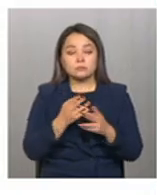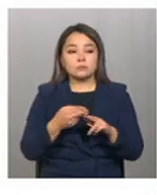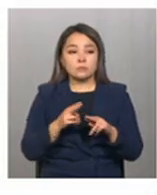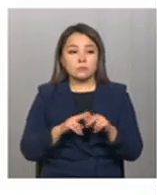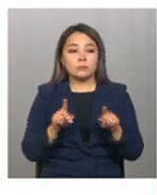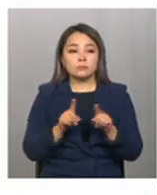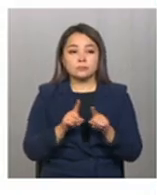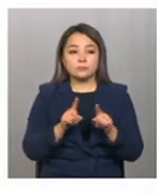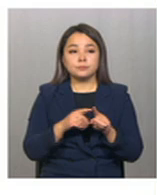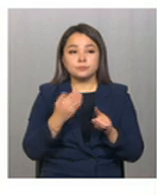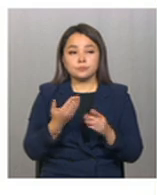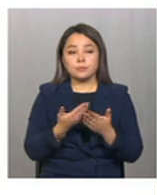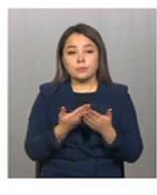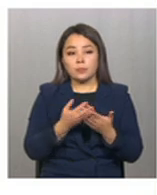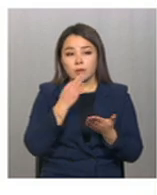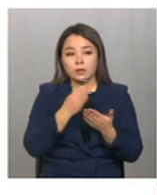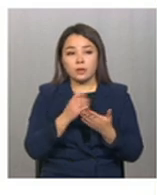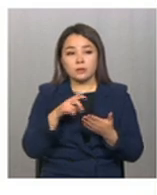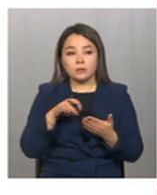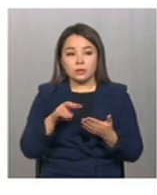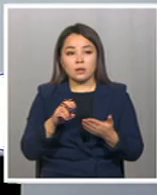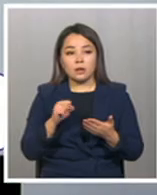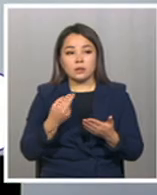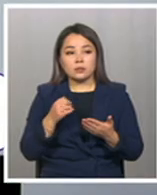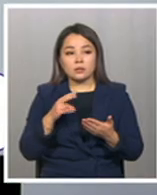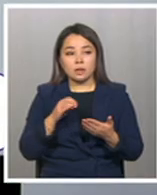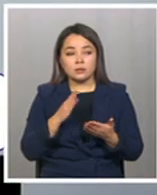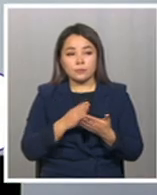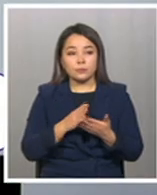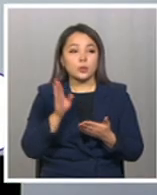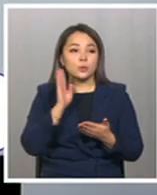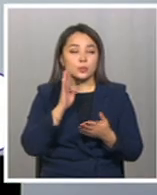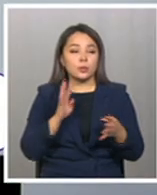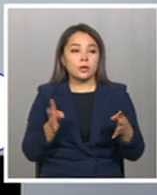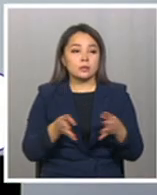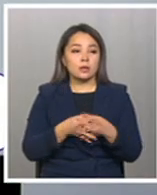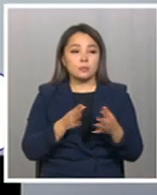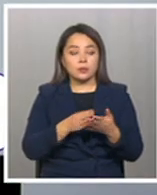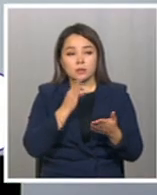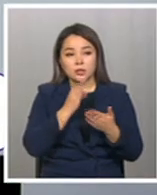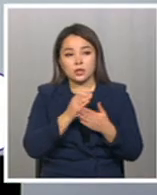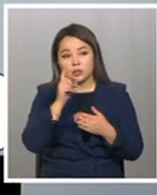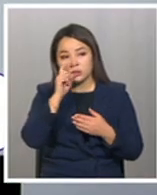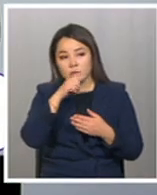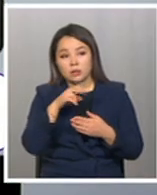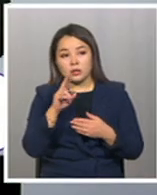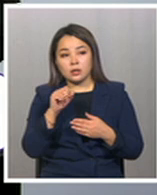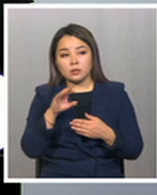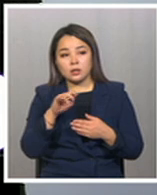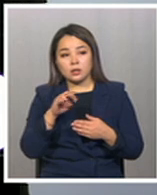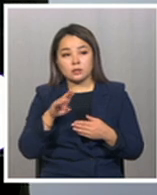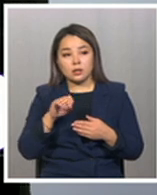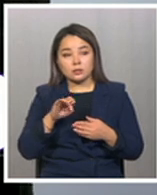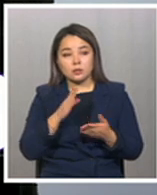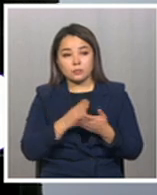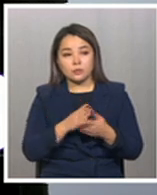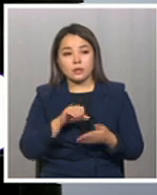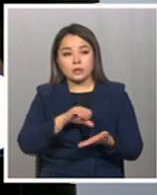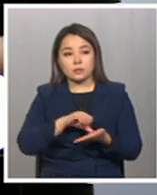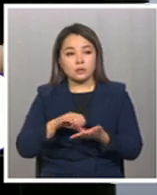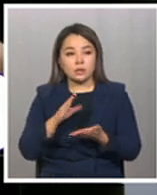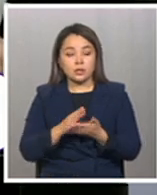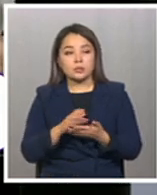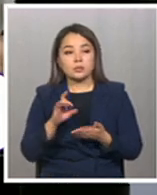ол мысал ретінде этил ацетат сумен әрекеттесіп, қышқыл катализаторы қатысында сірке